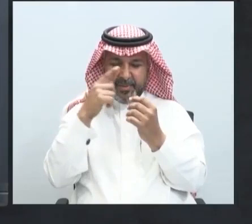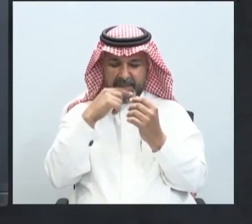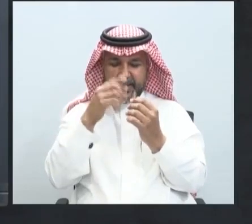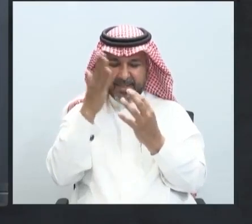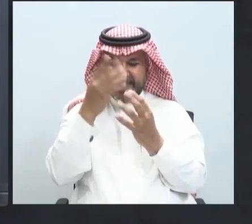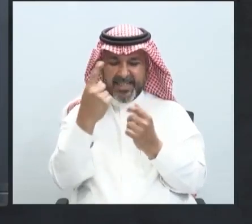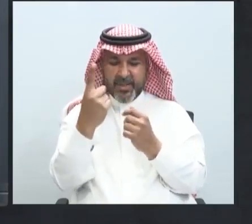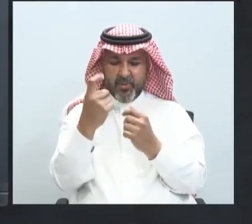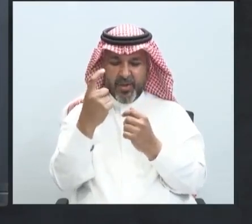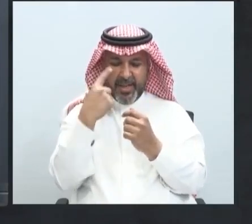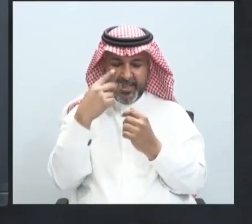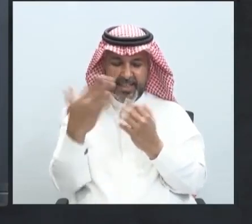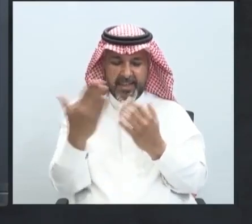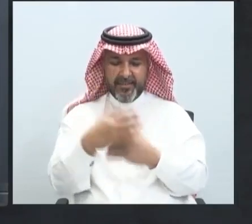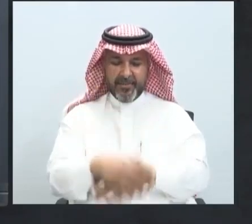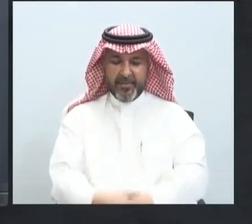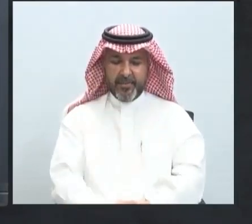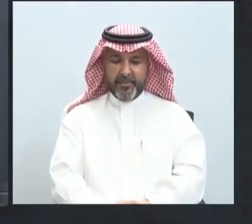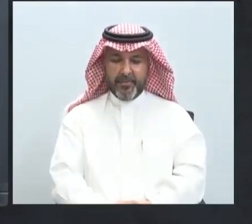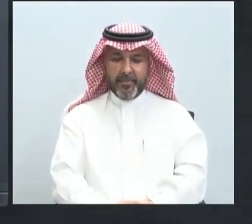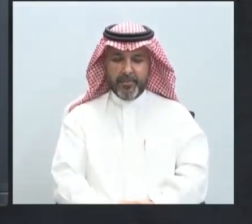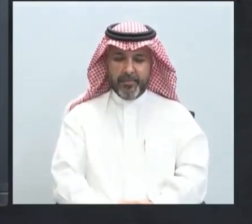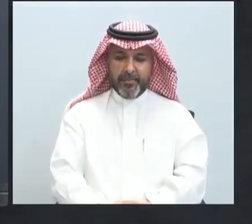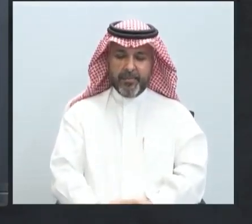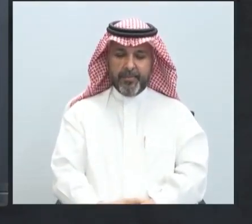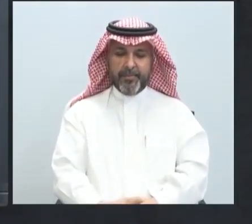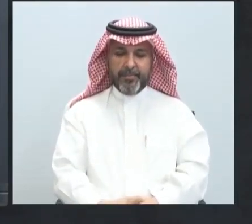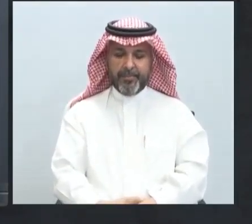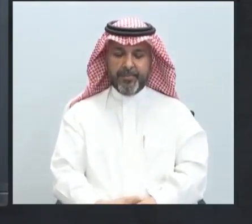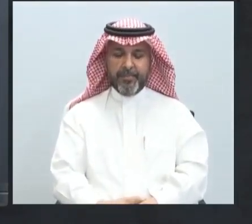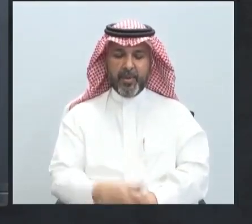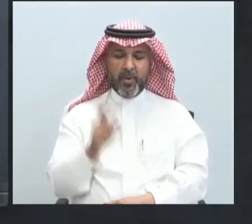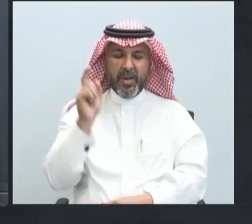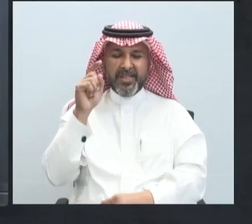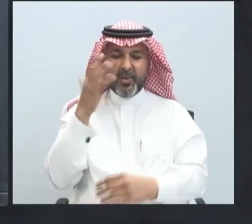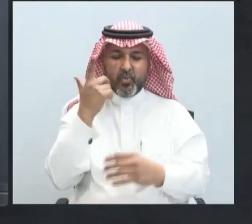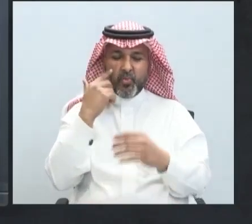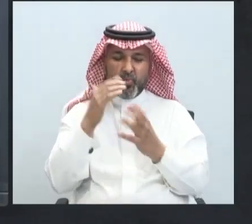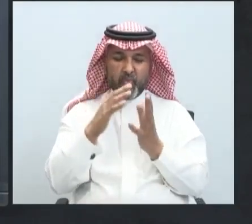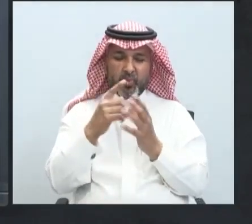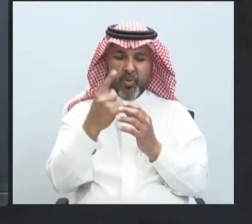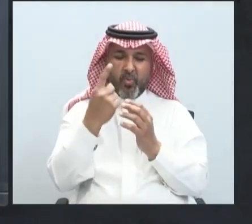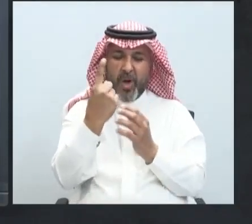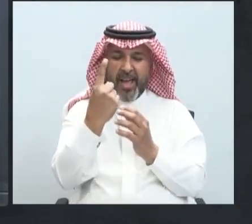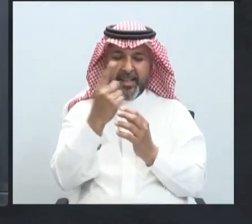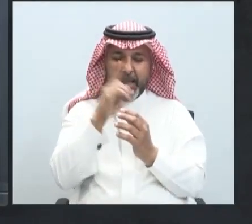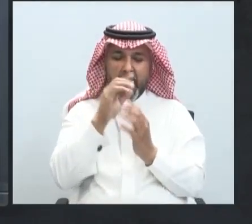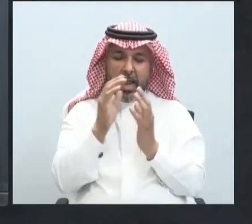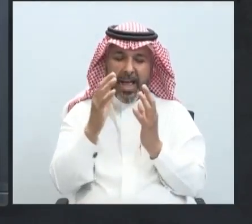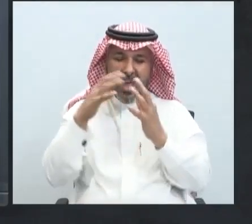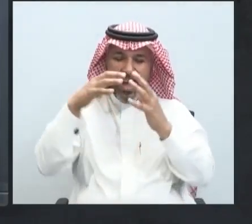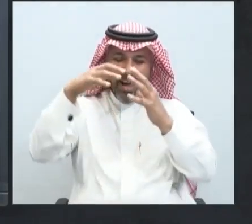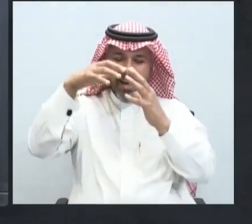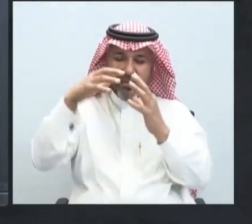تكلمنا في الحصه الاولى انه حرف اكس ليس كروموسوم واحد هو كروموسوم متضاعف فعندما نتكلم عن كروماتيد شقيق هو